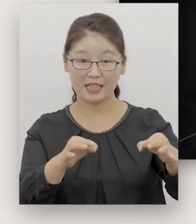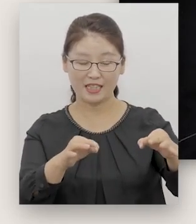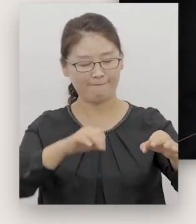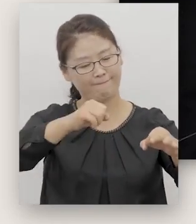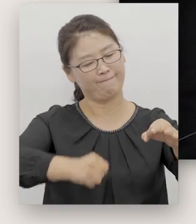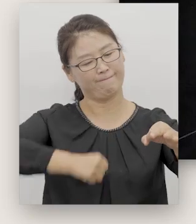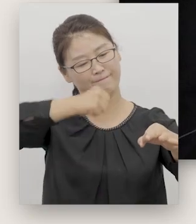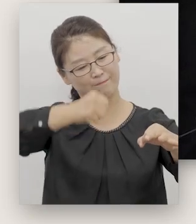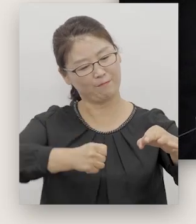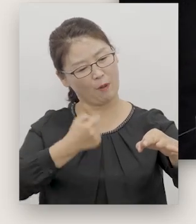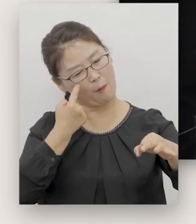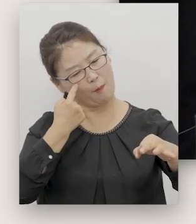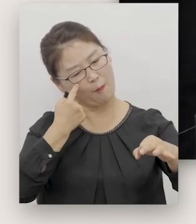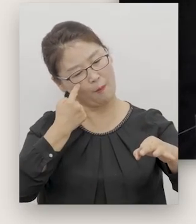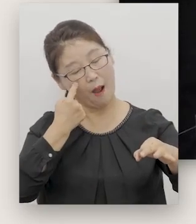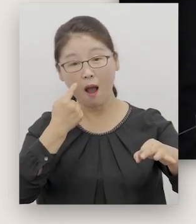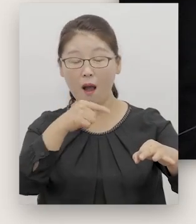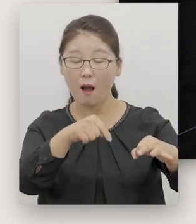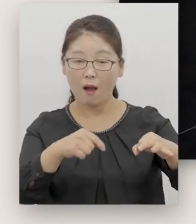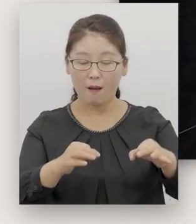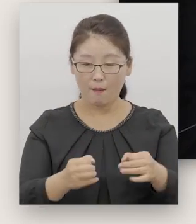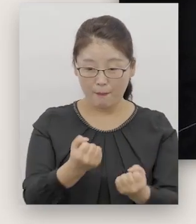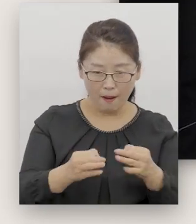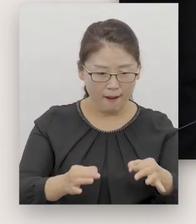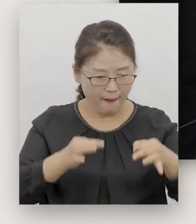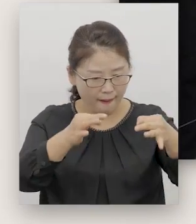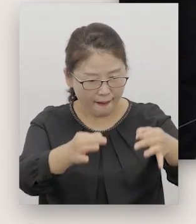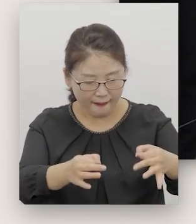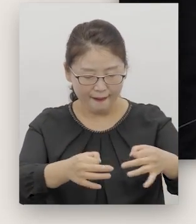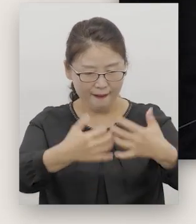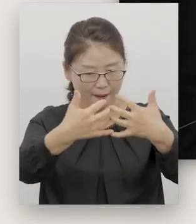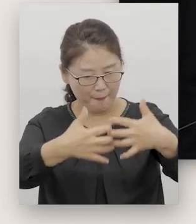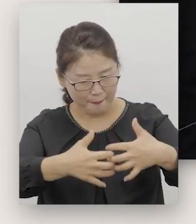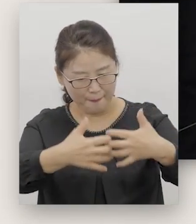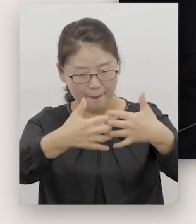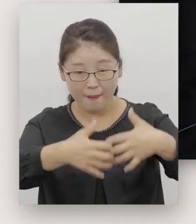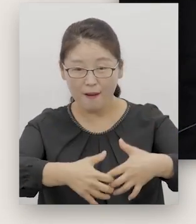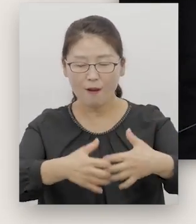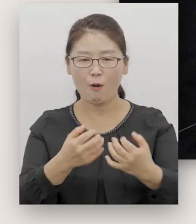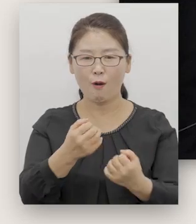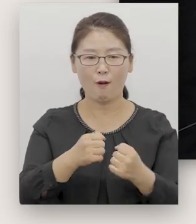원형을 봤을 때 뒷샹은 굉장히 좋았다고 해요. 그 느낌은 마치